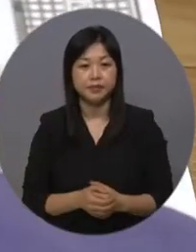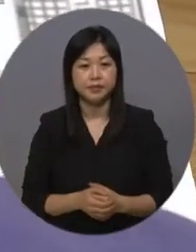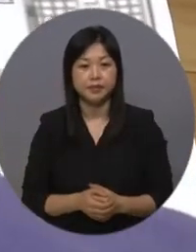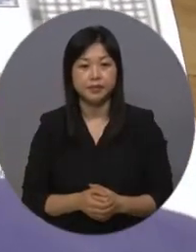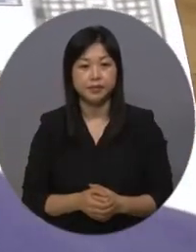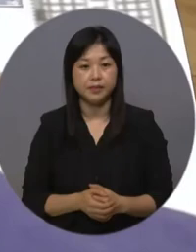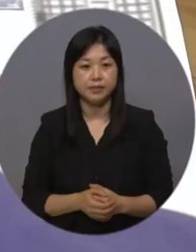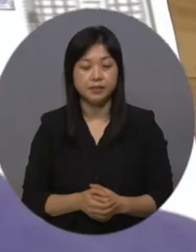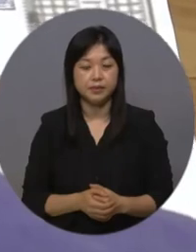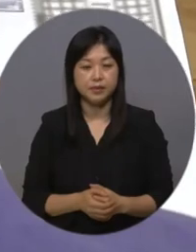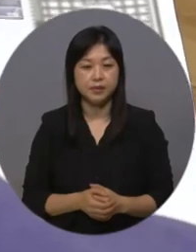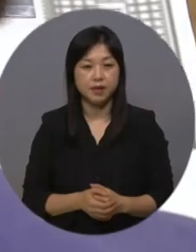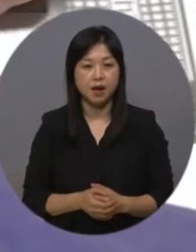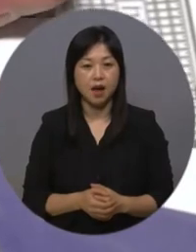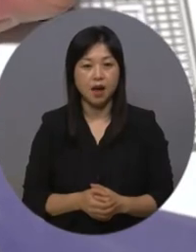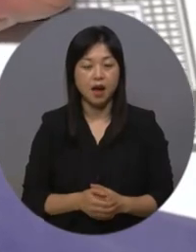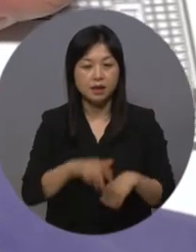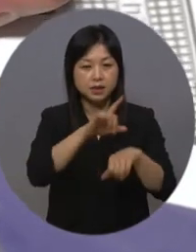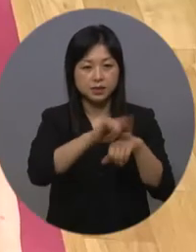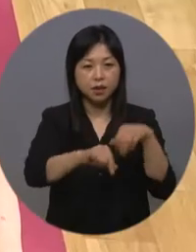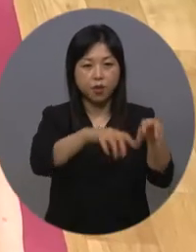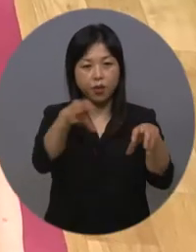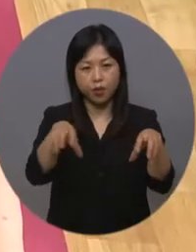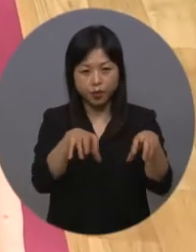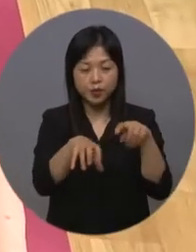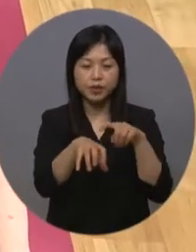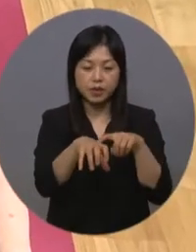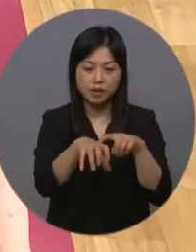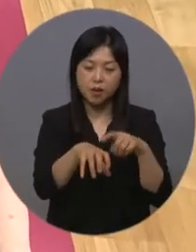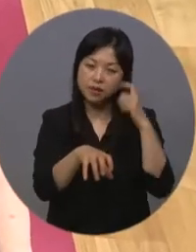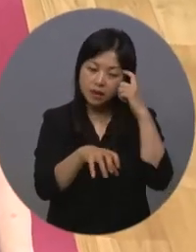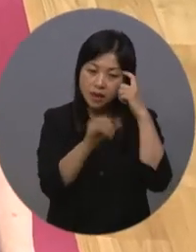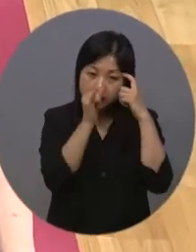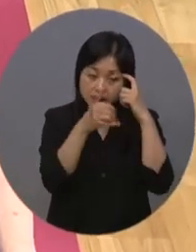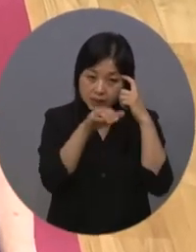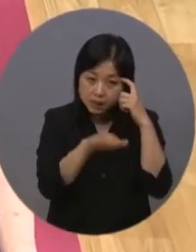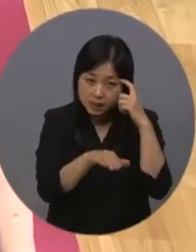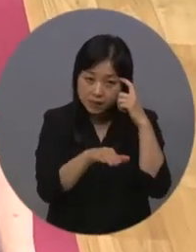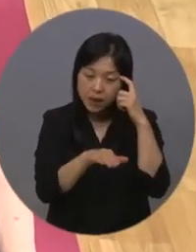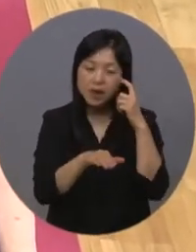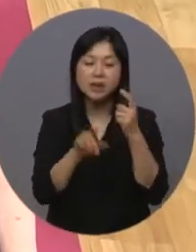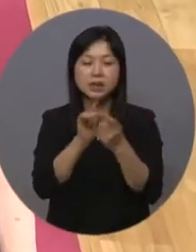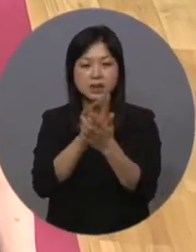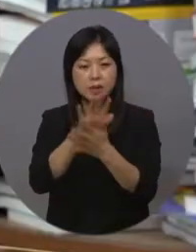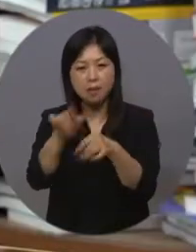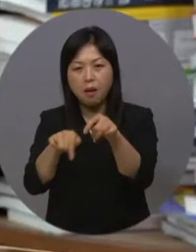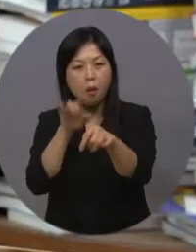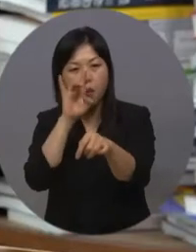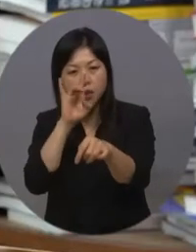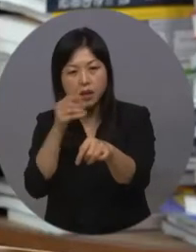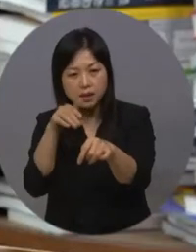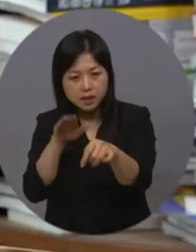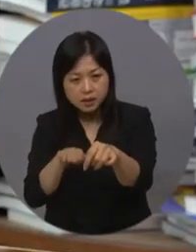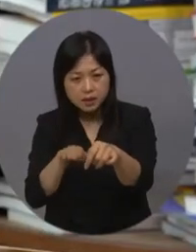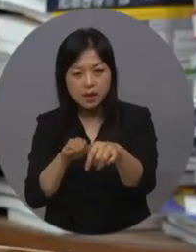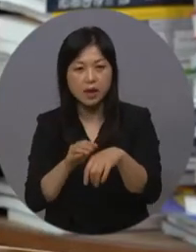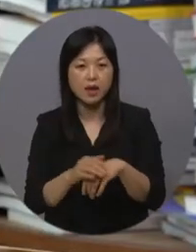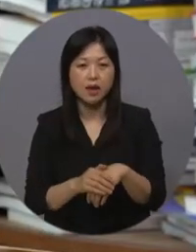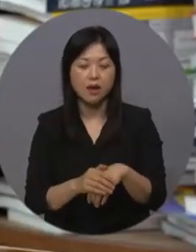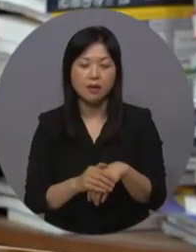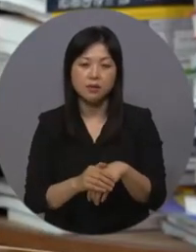다 마음은 짓지만 할 수가 네. 없었는데 이번 정부에서 의지가 있고 가장 잘할 때를 한번 선정을 한번